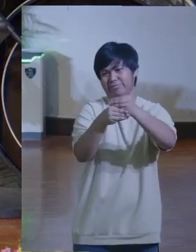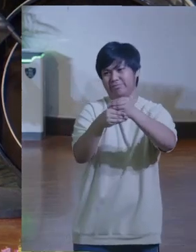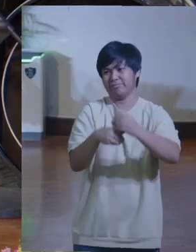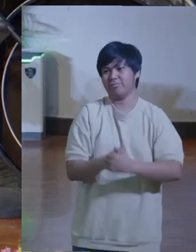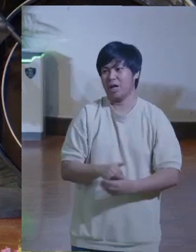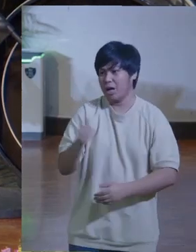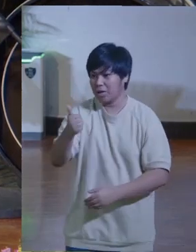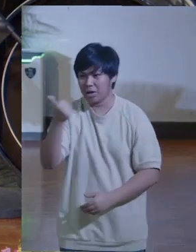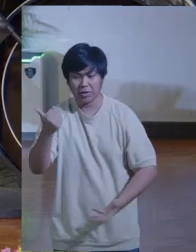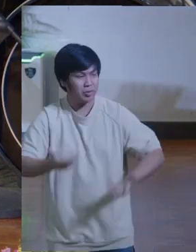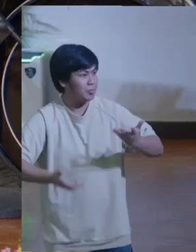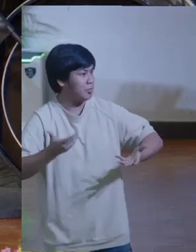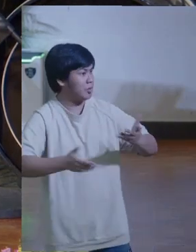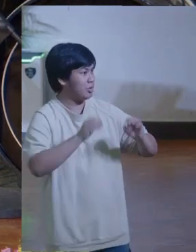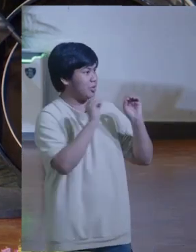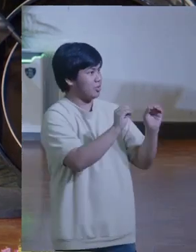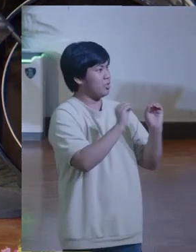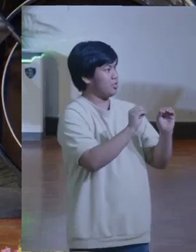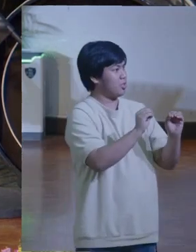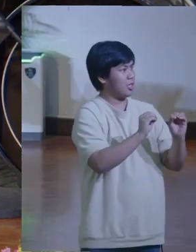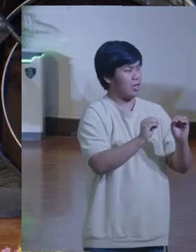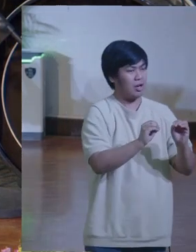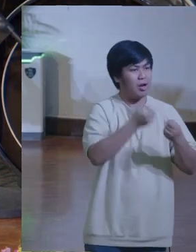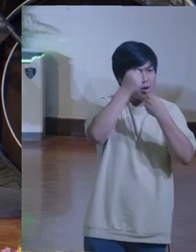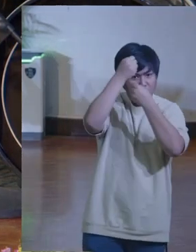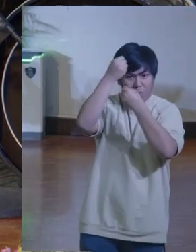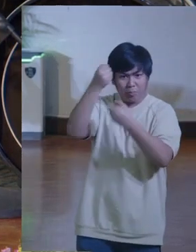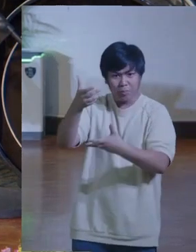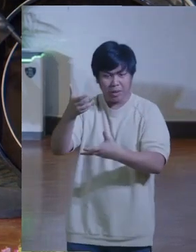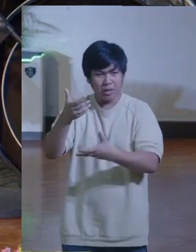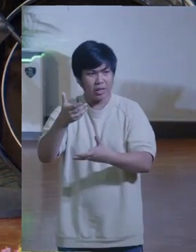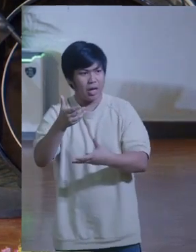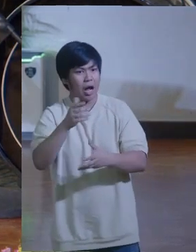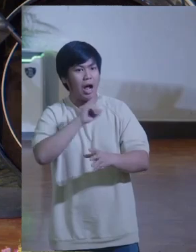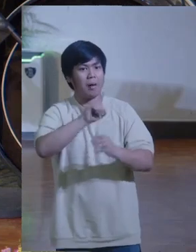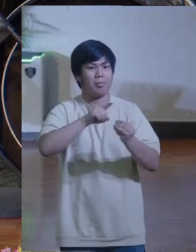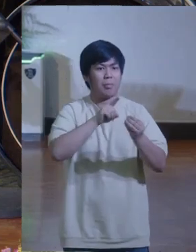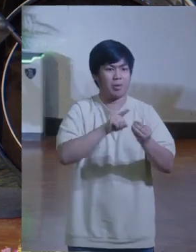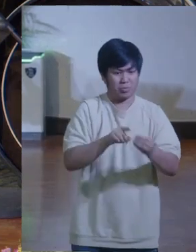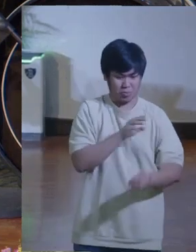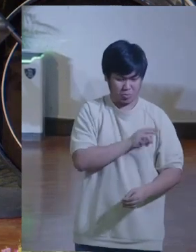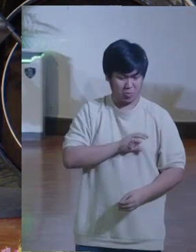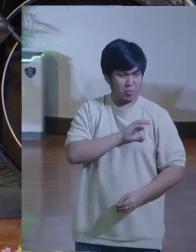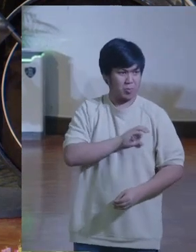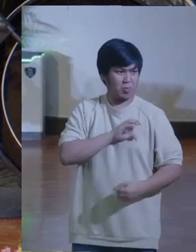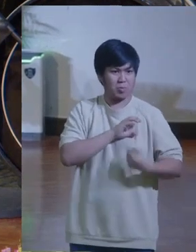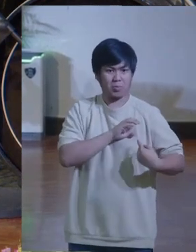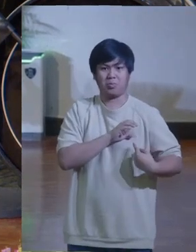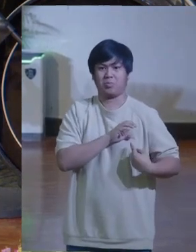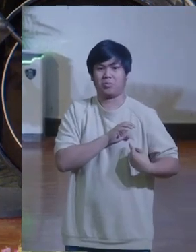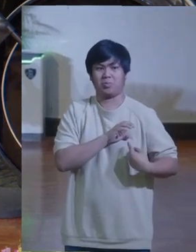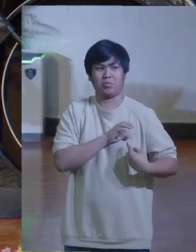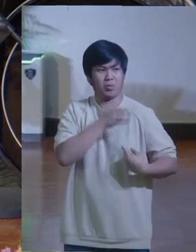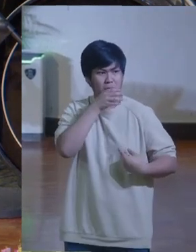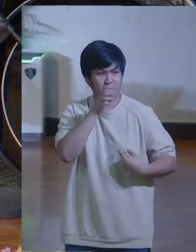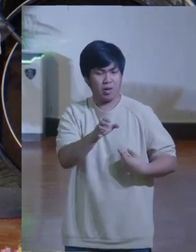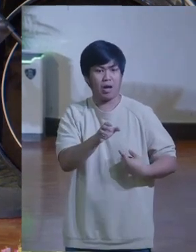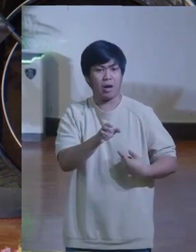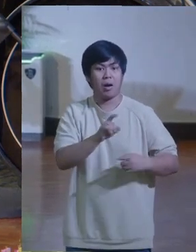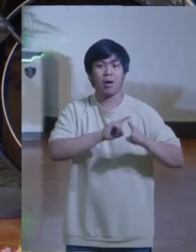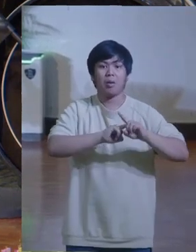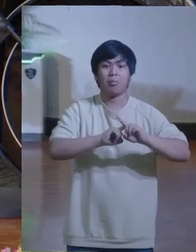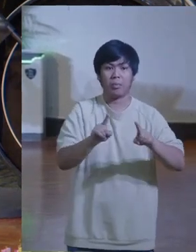Merong iba na ang tinuturo pagsunod sa mga kautosang moral. Pero hindi ito nakakapagpalaya